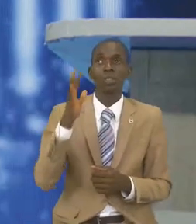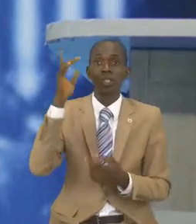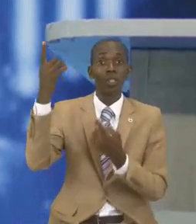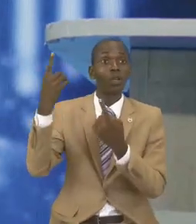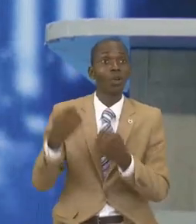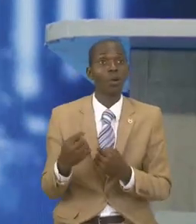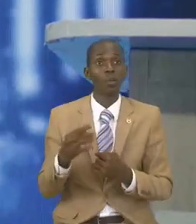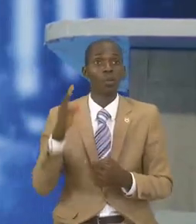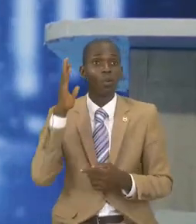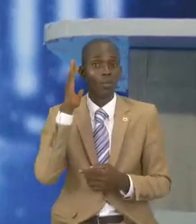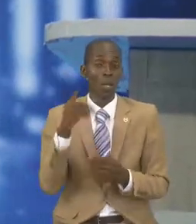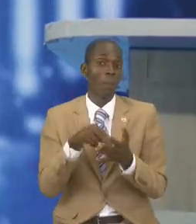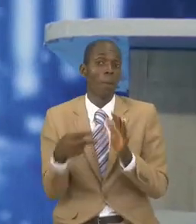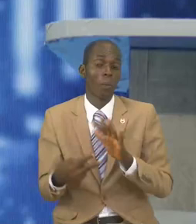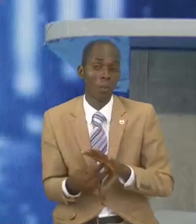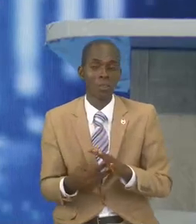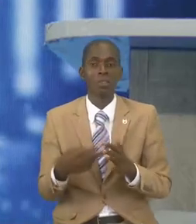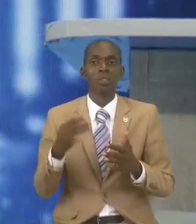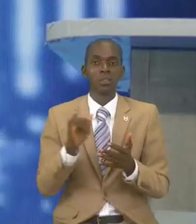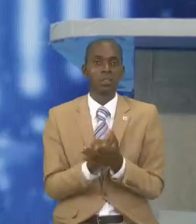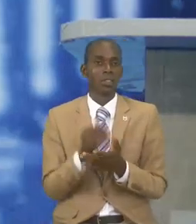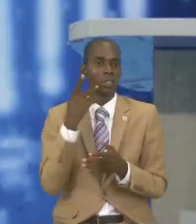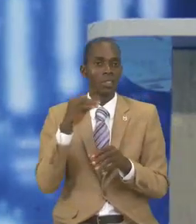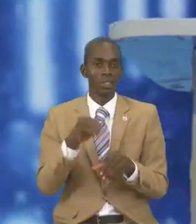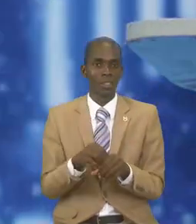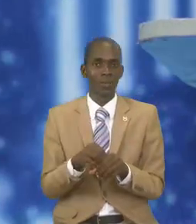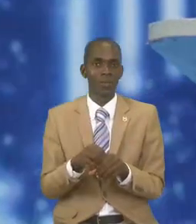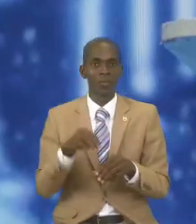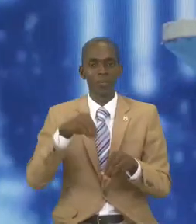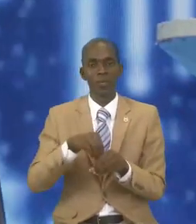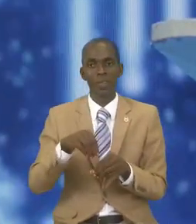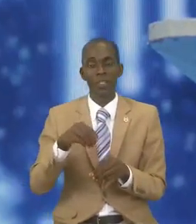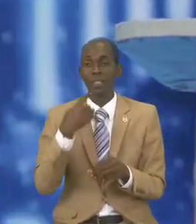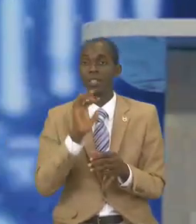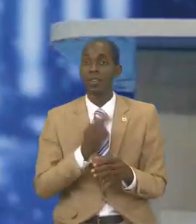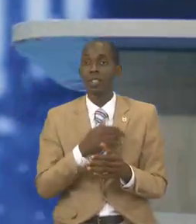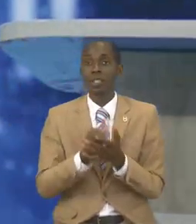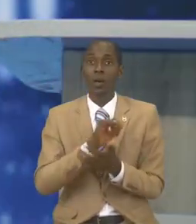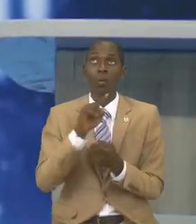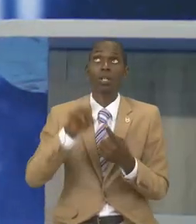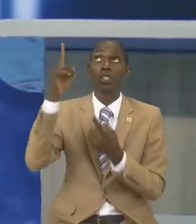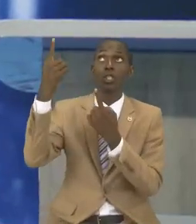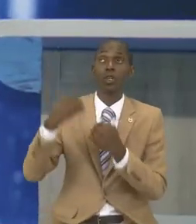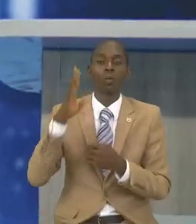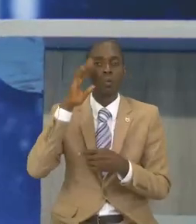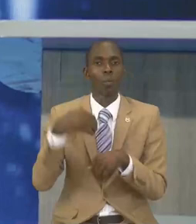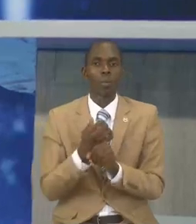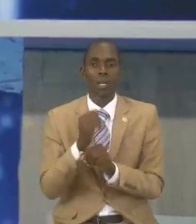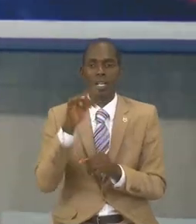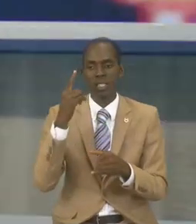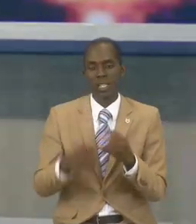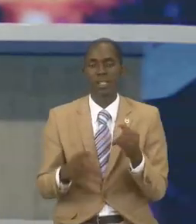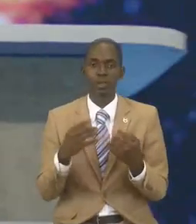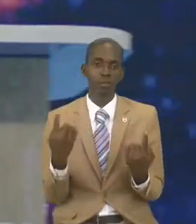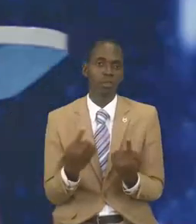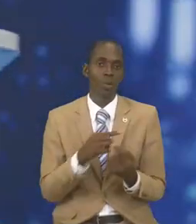venue, Daniel nous a déjà dit dans le chapitre 9, 24, quand il viendra, il mettra fin au péché.